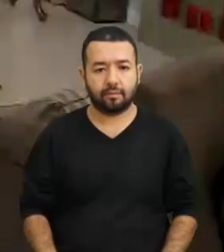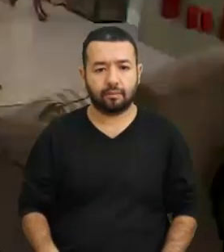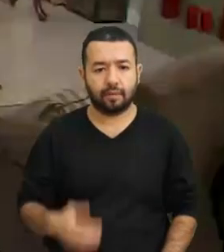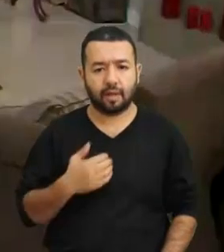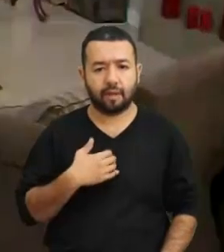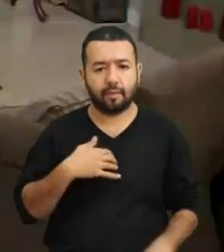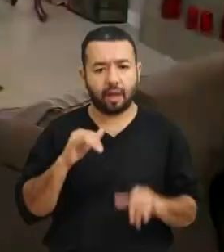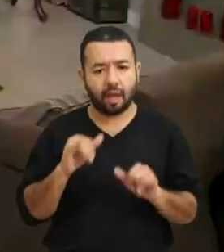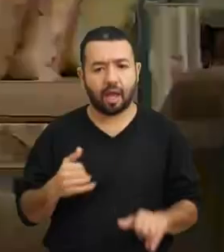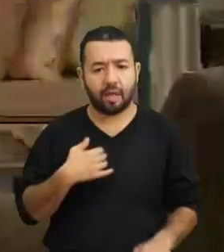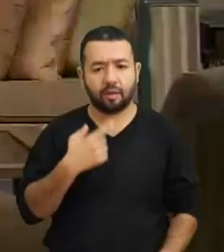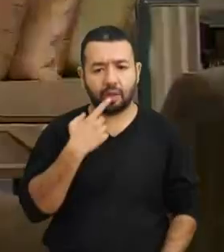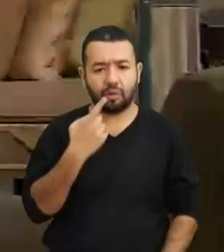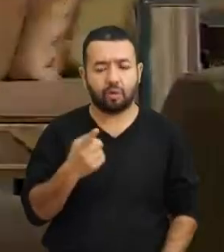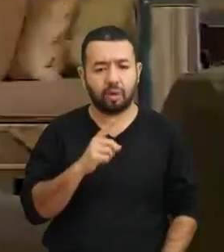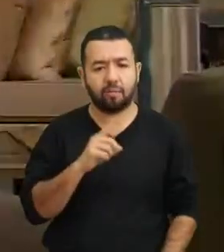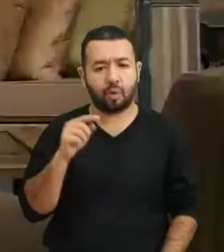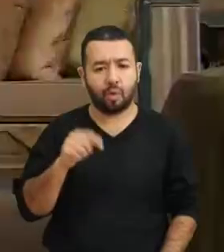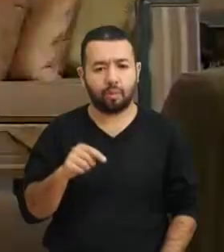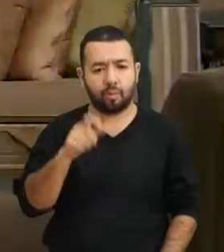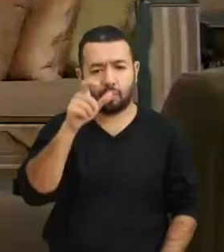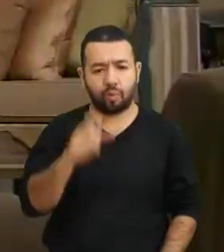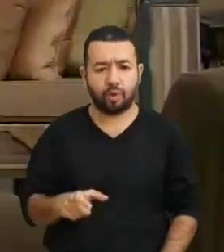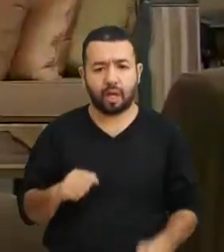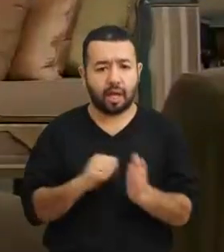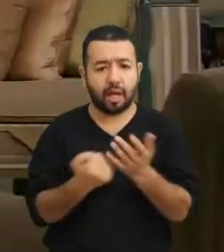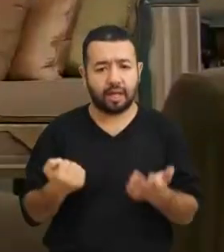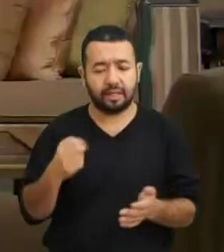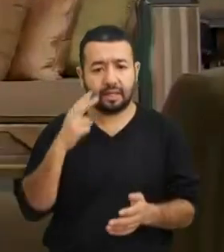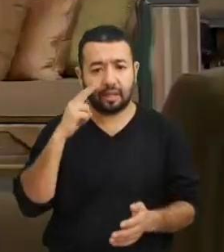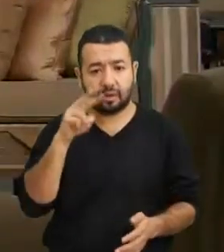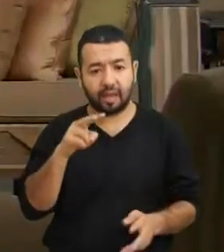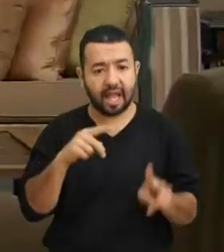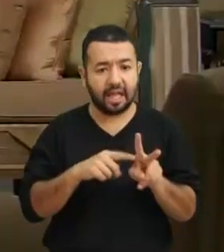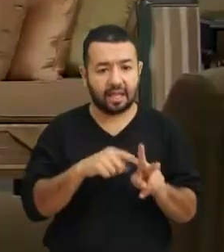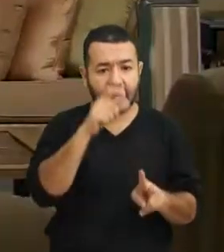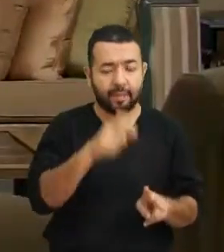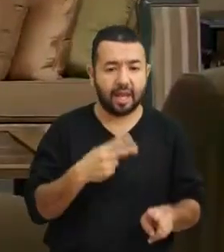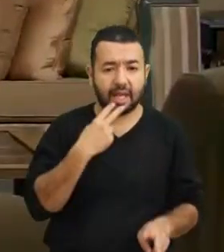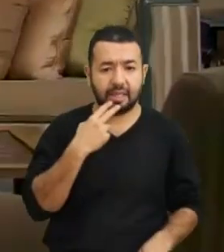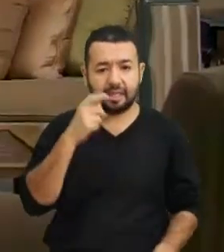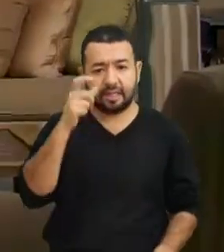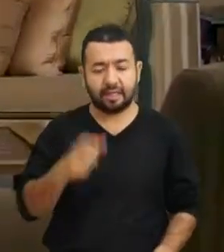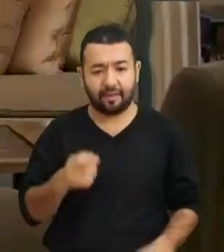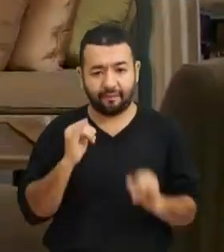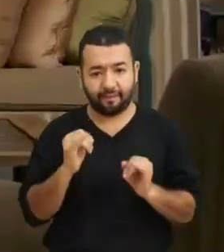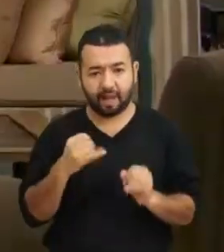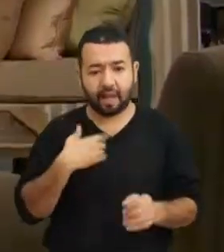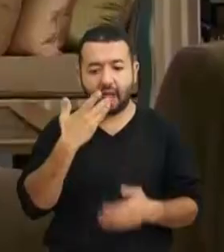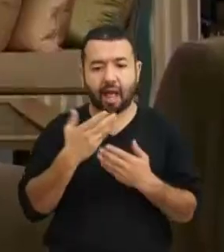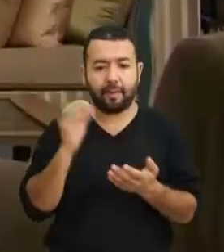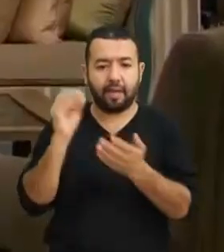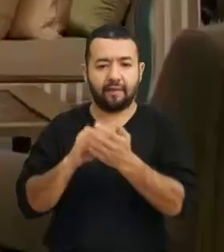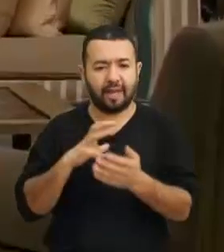Ben de aynı şeyi söylüyorum. Yani bu halde basından biri görse var ya, Kemal Bey'in kızının style'ı çok fena diye haber oluruz yani.